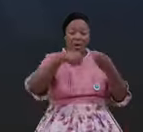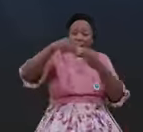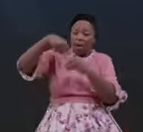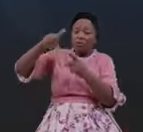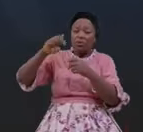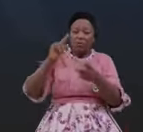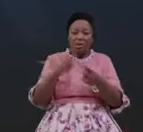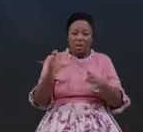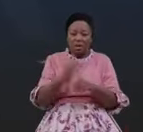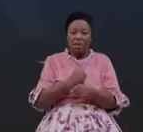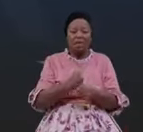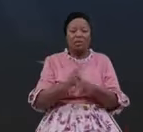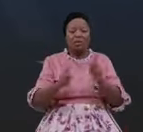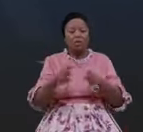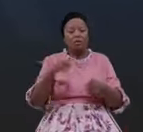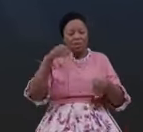est